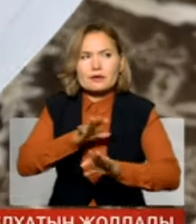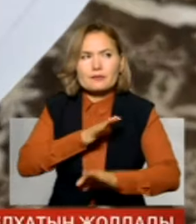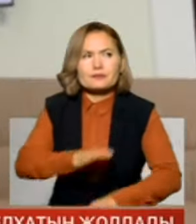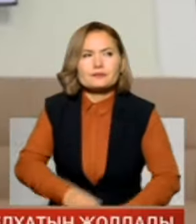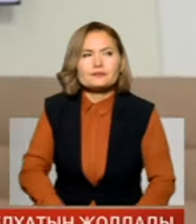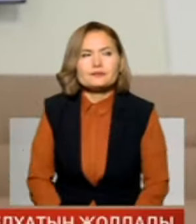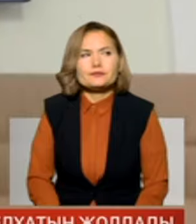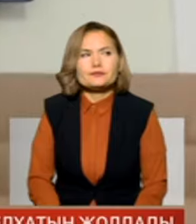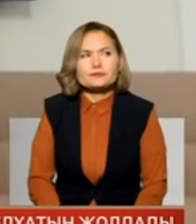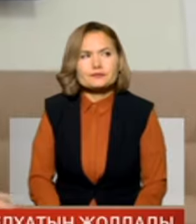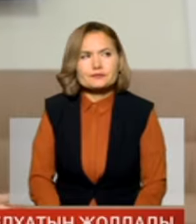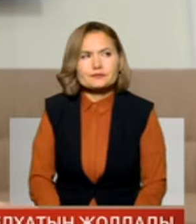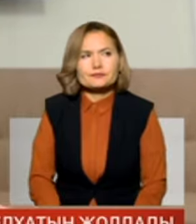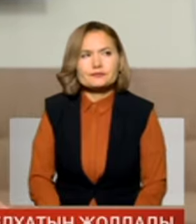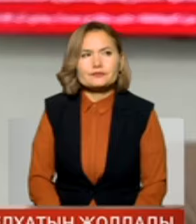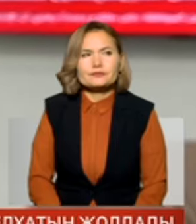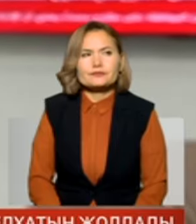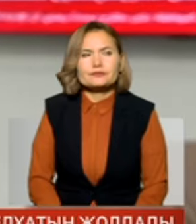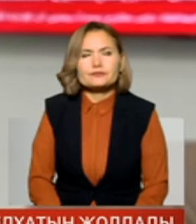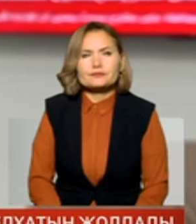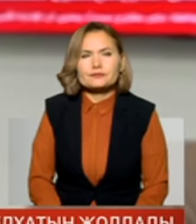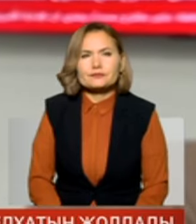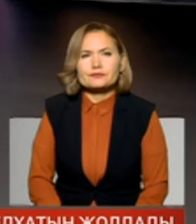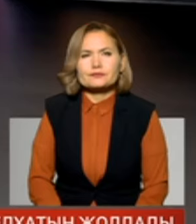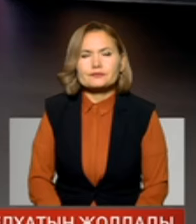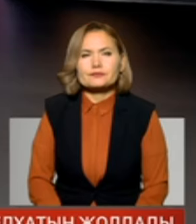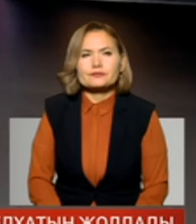ескертілгенін де атап өтті.